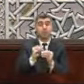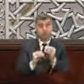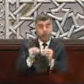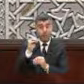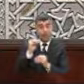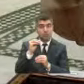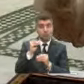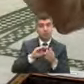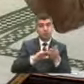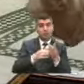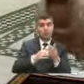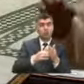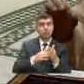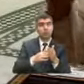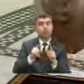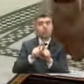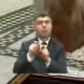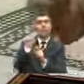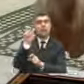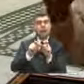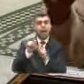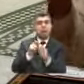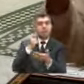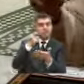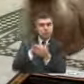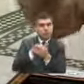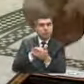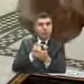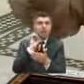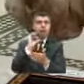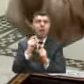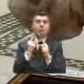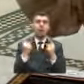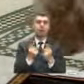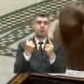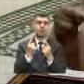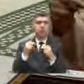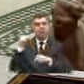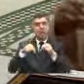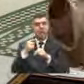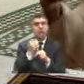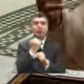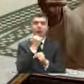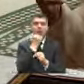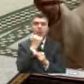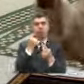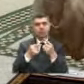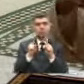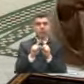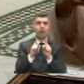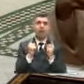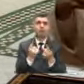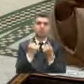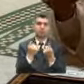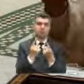ما كاينش ارتفاع، بمعنى كيأدي المواطن هذاك الشيء اللي كيستهلك. تقع أخطاء، قلتها كم من مرة، هذا شيء عادي، ولكن